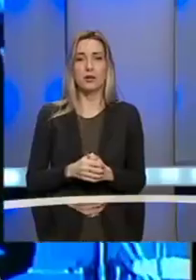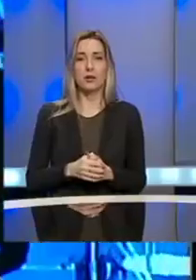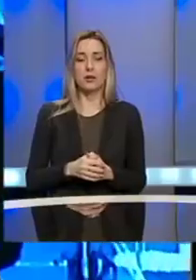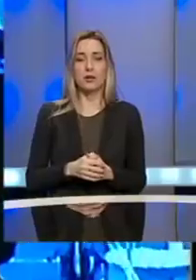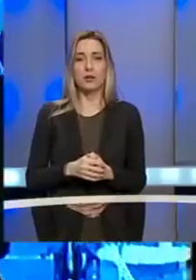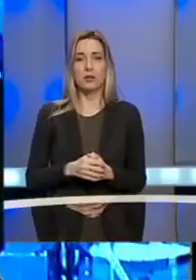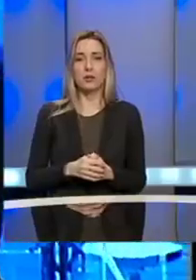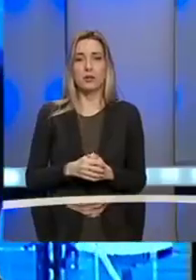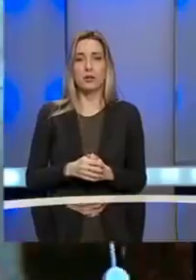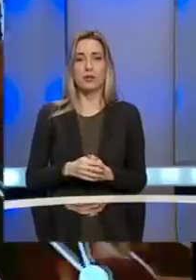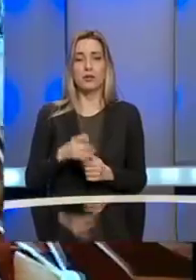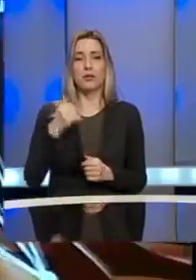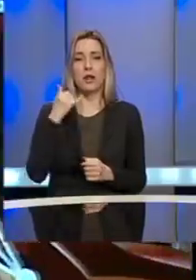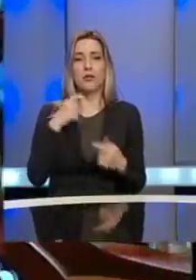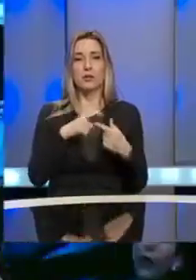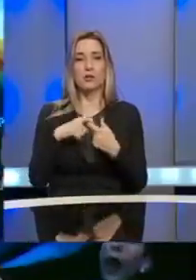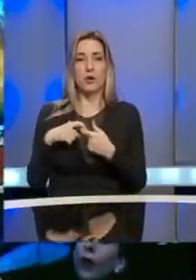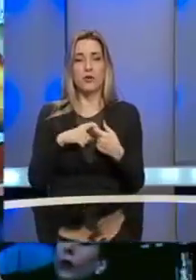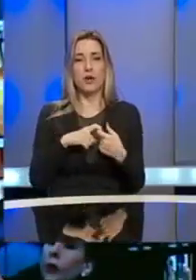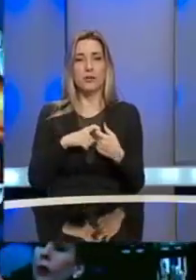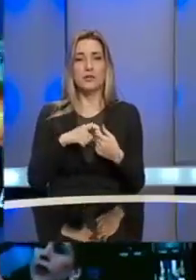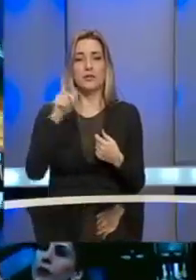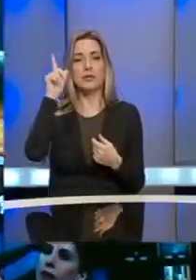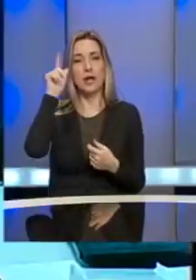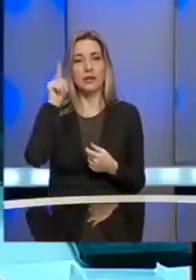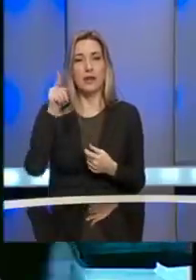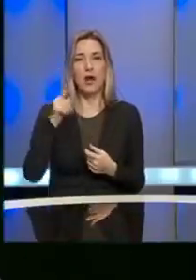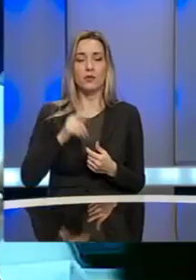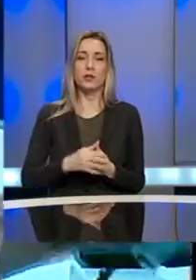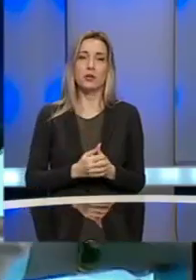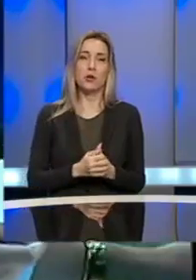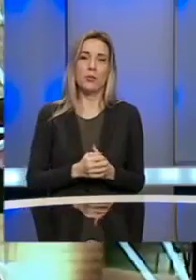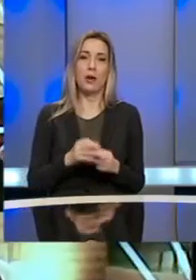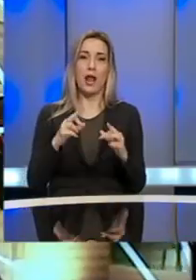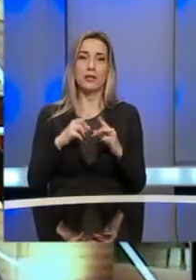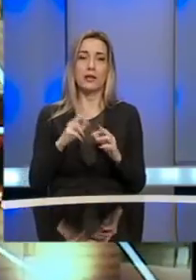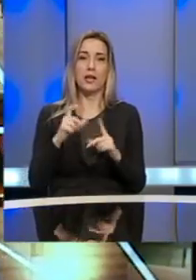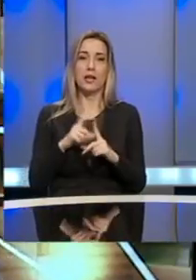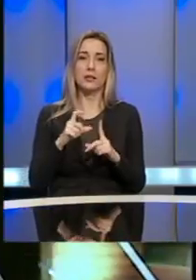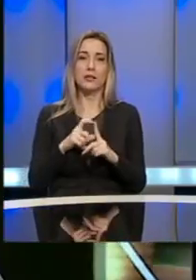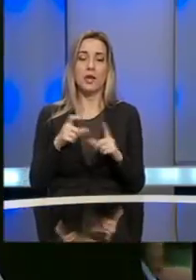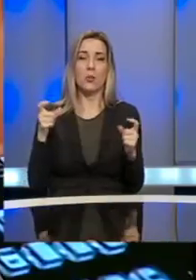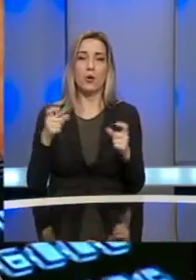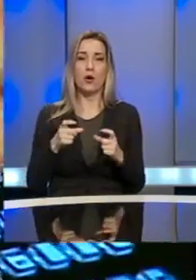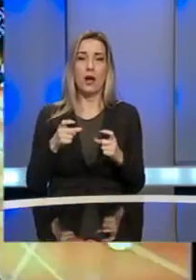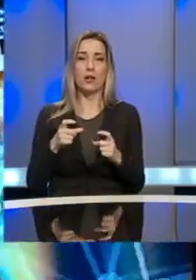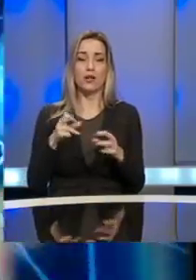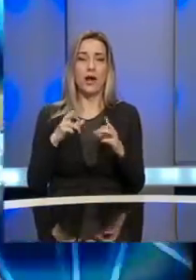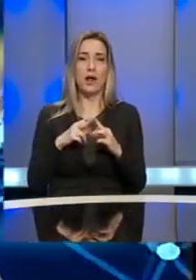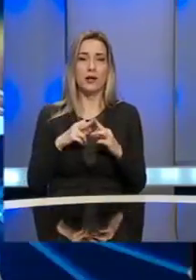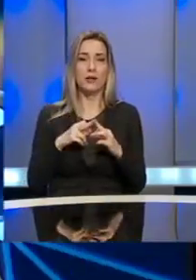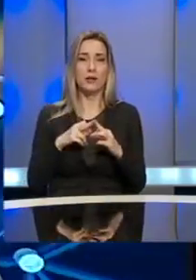Leonardom Kvesićem i na telefonskoj vezi sa Travnikom, sa Aldijanom Dizdar. U blokadi je